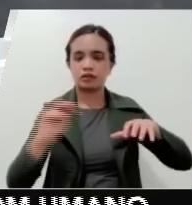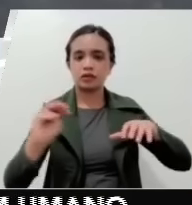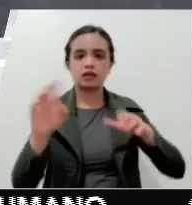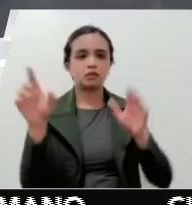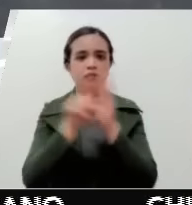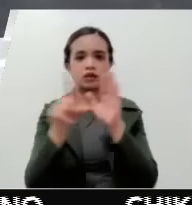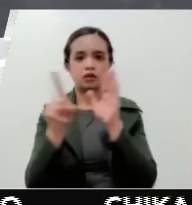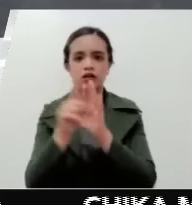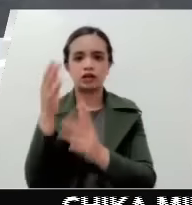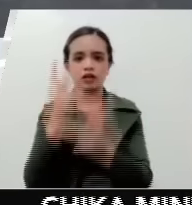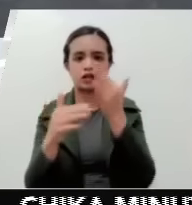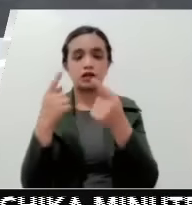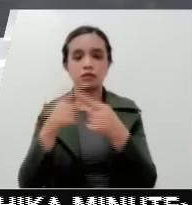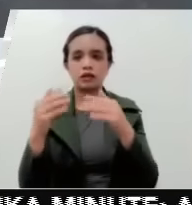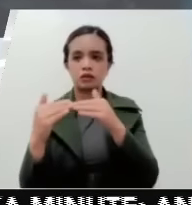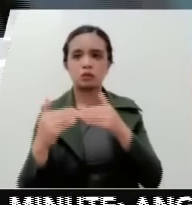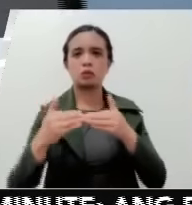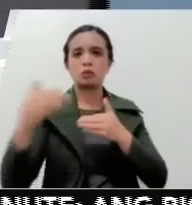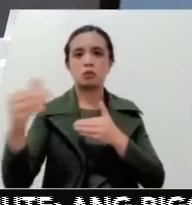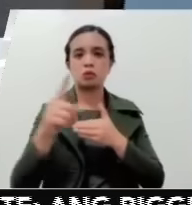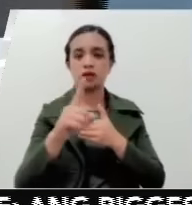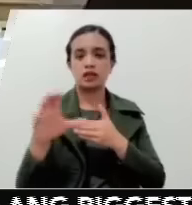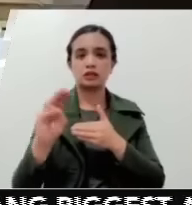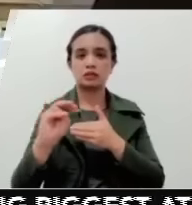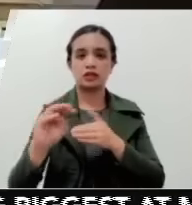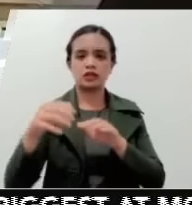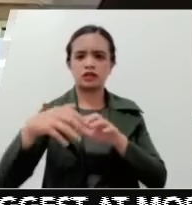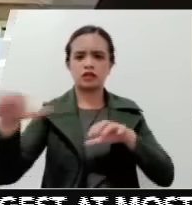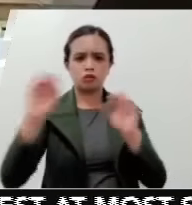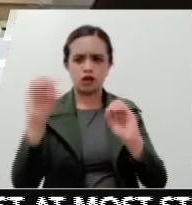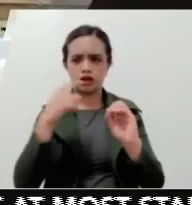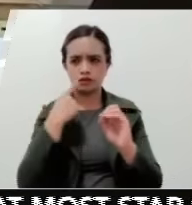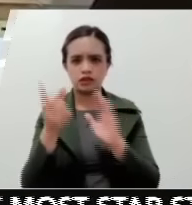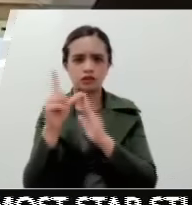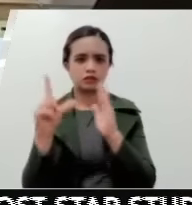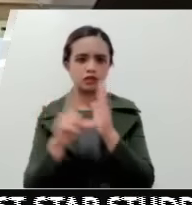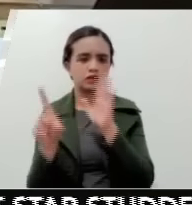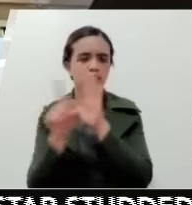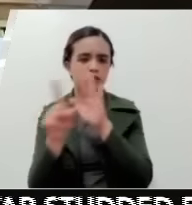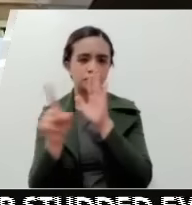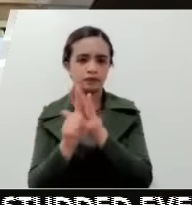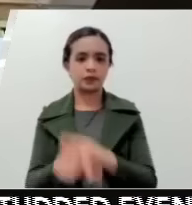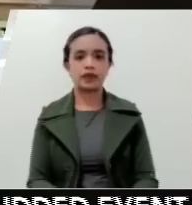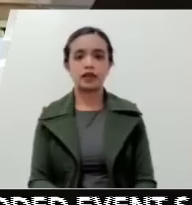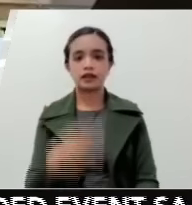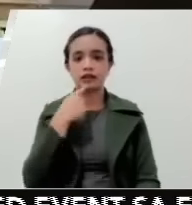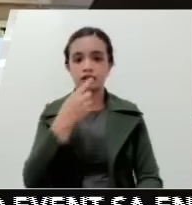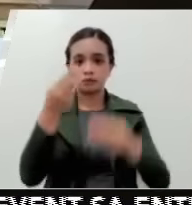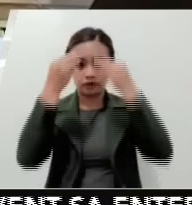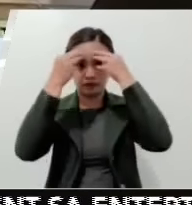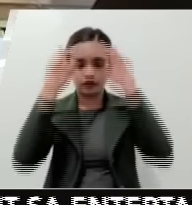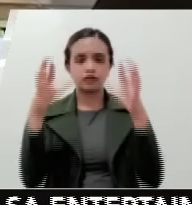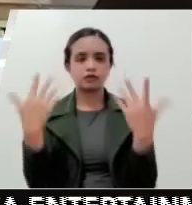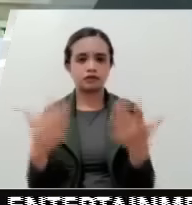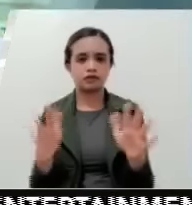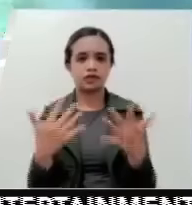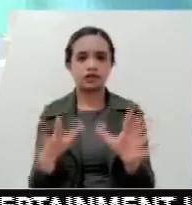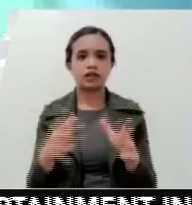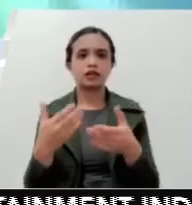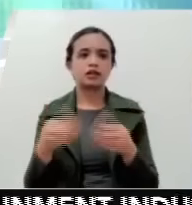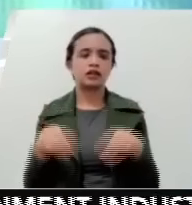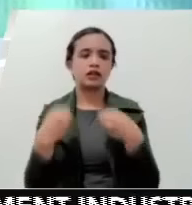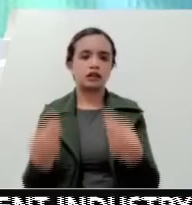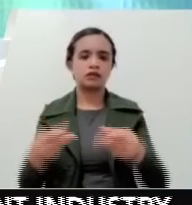beyond 100 meters, wala naman pong binanggit yung batas na bawal. Sabi ni Mayora, nagbigay na sila ng rally permit sa Lunes sa dalawang